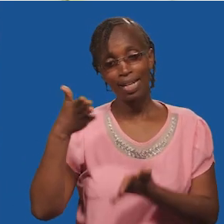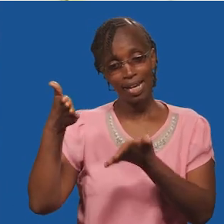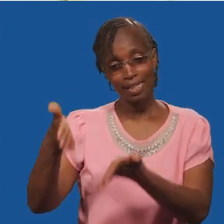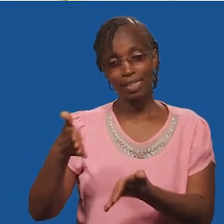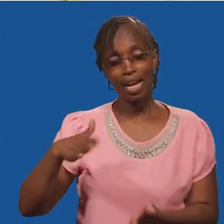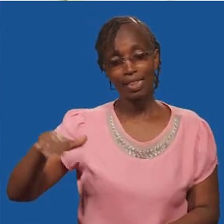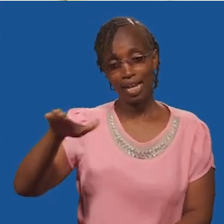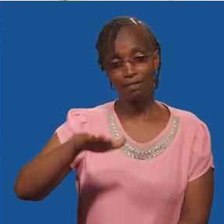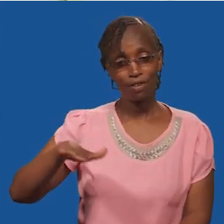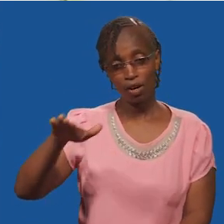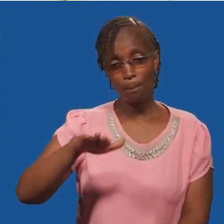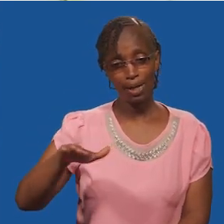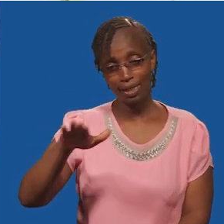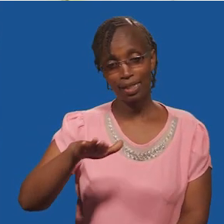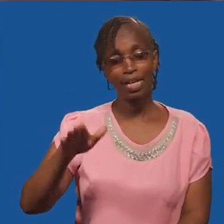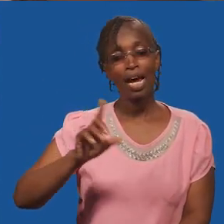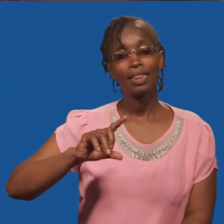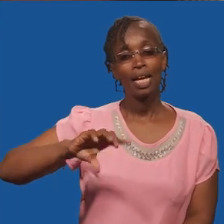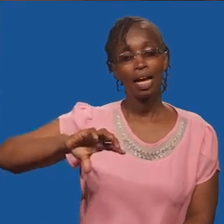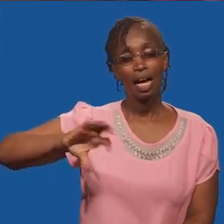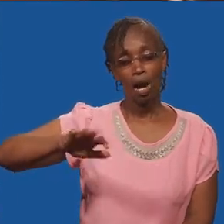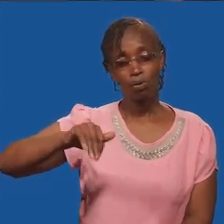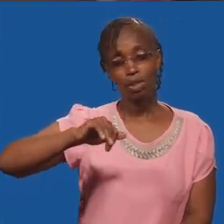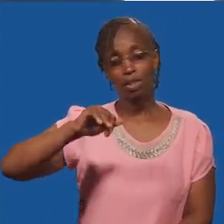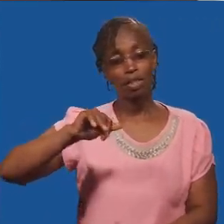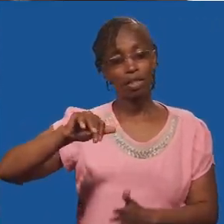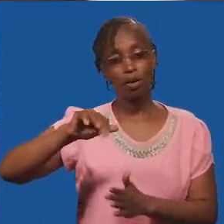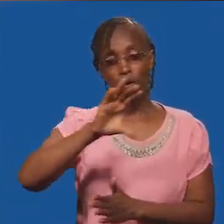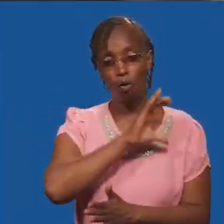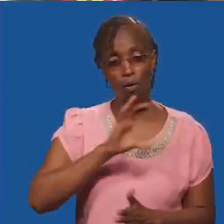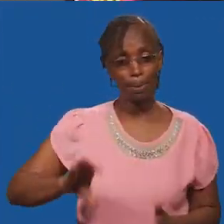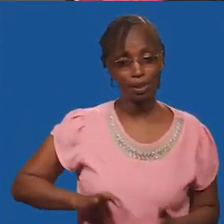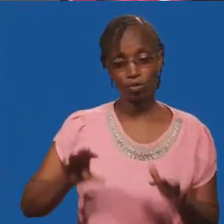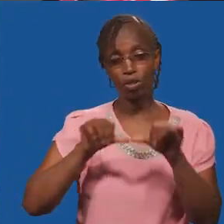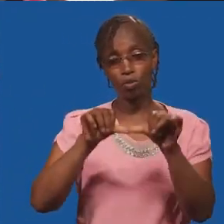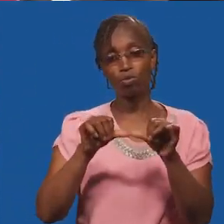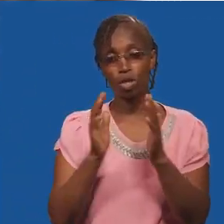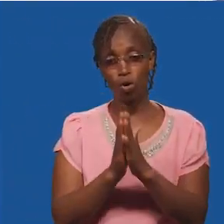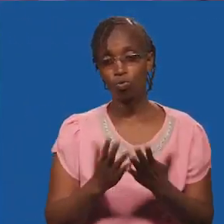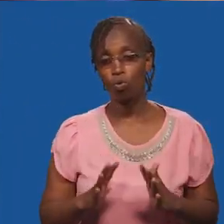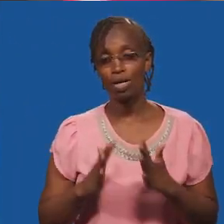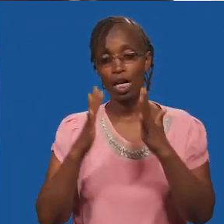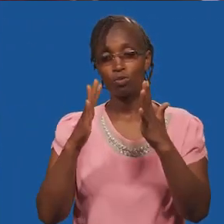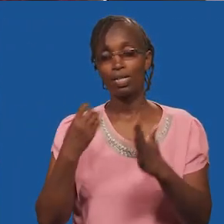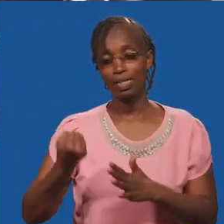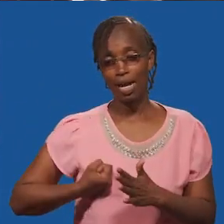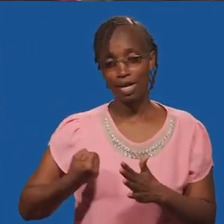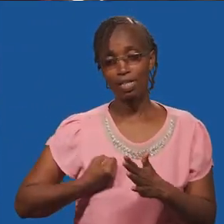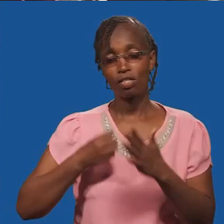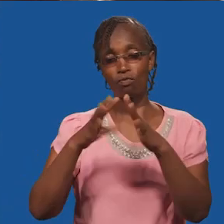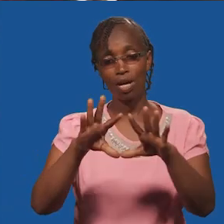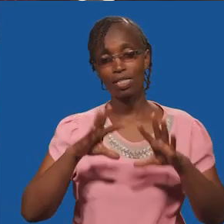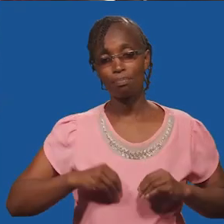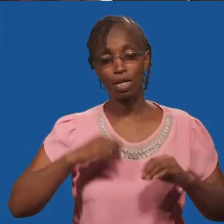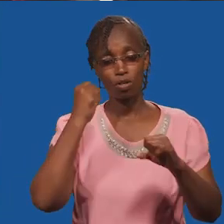So at NKUWA, Naibu County Commissioner wa Narok ya Kati Silas Gatobu aliwapongeza wasichana hao